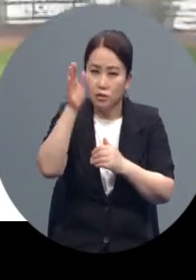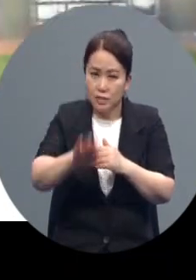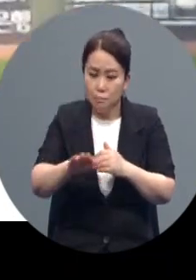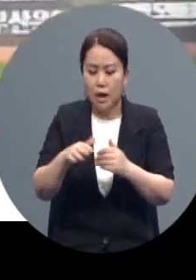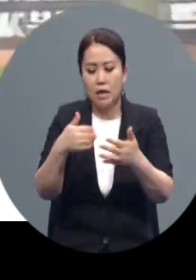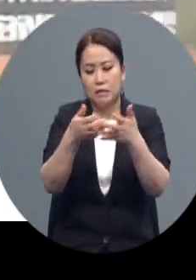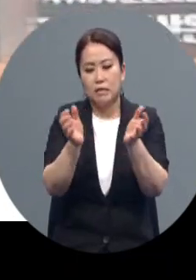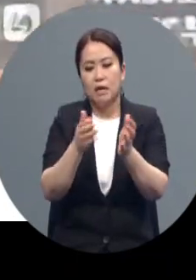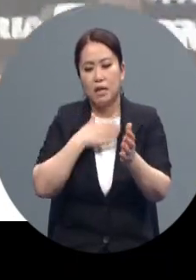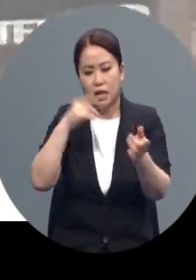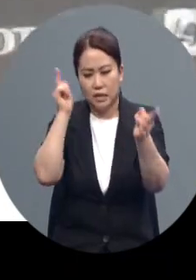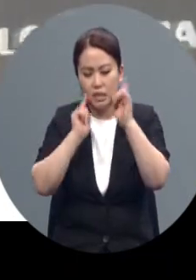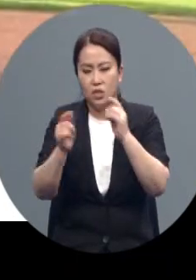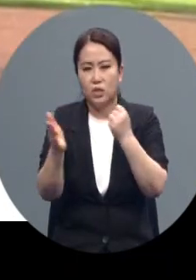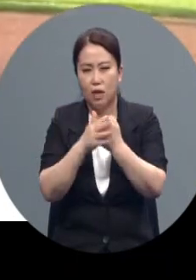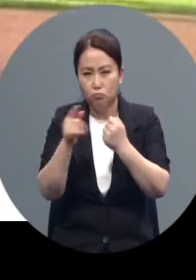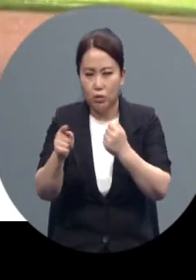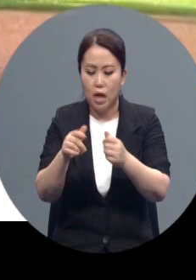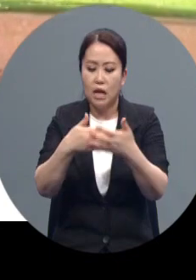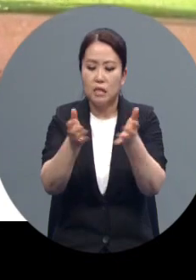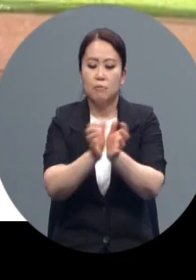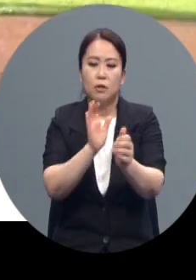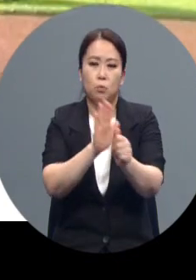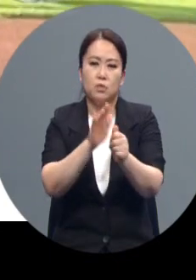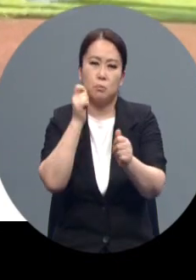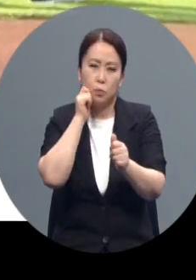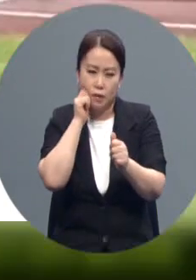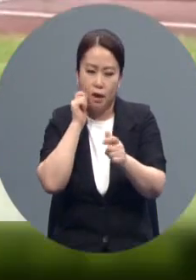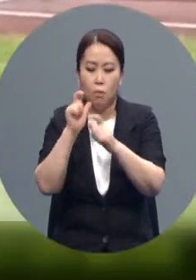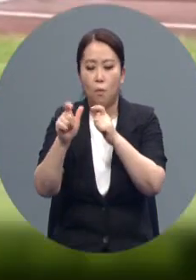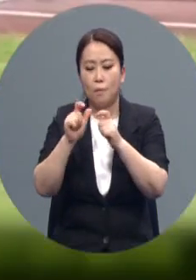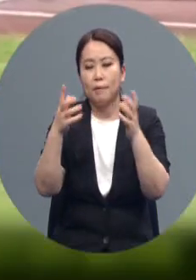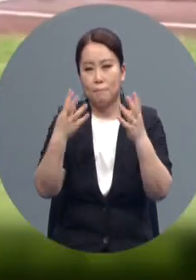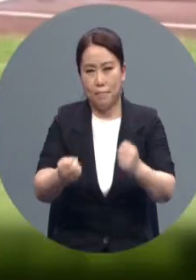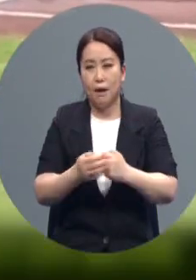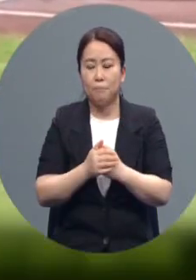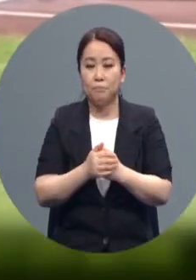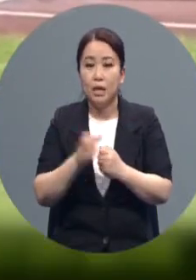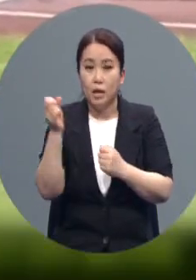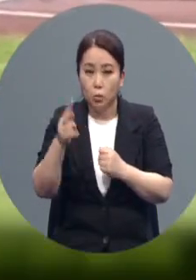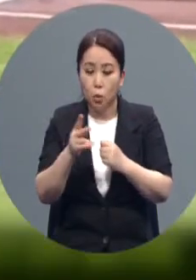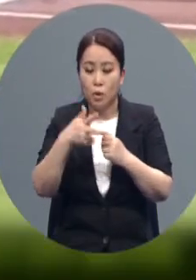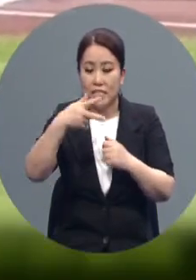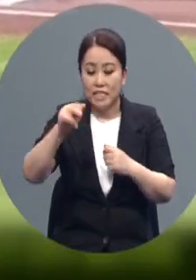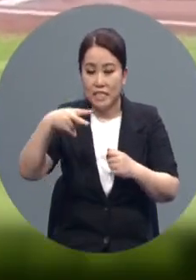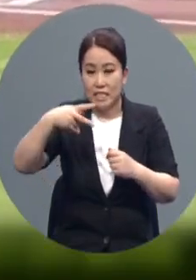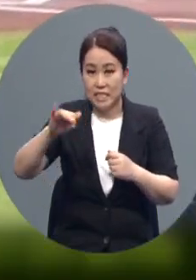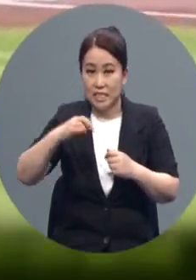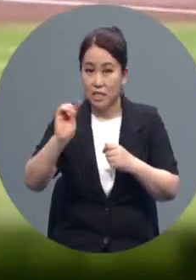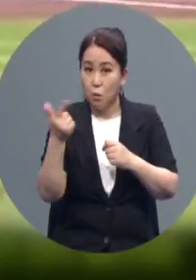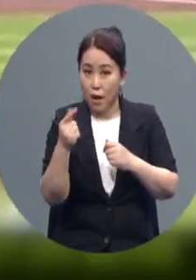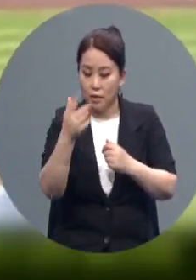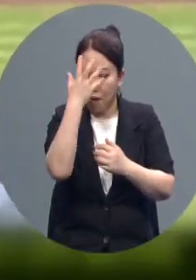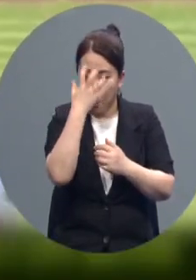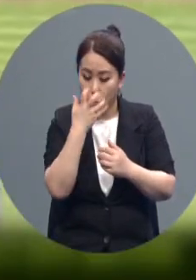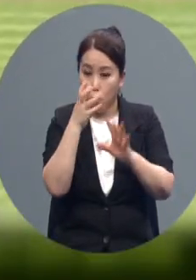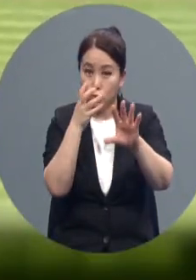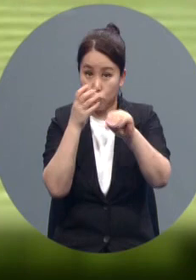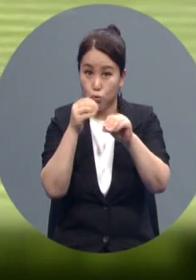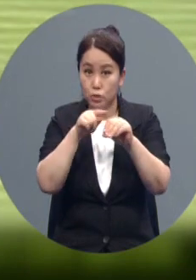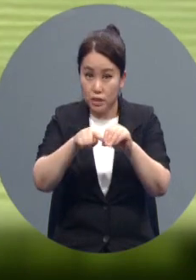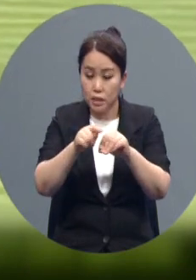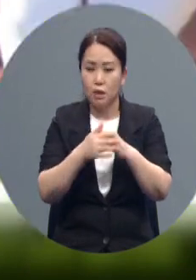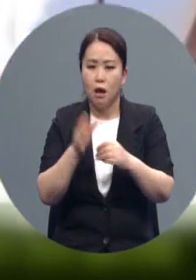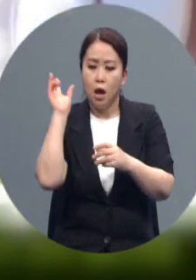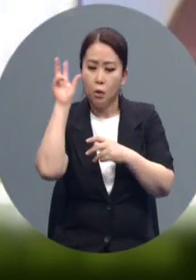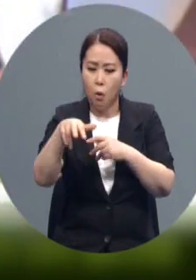같아서 좀 이런저런 생각을 많이 했고. 주전 포수 지시환은 투수에게 공을 던지는 것조차 힘든